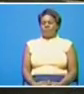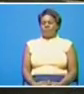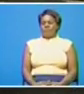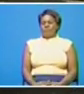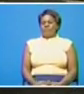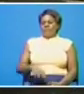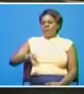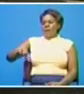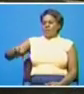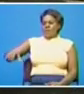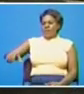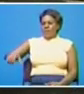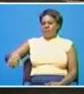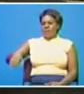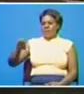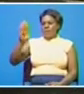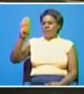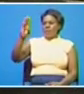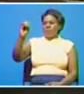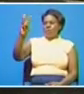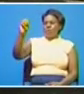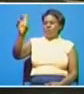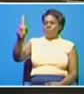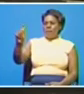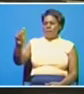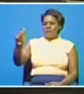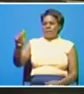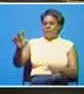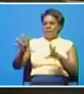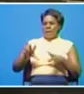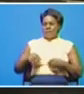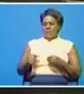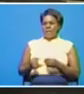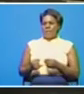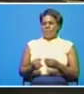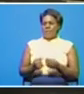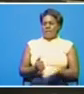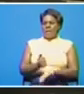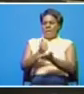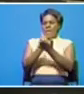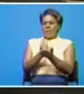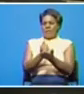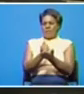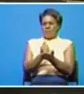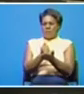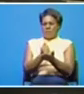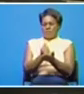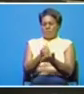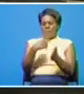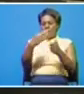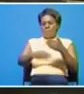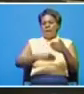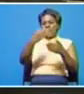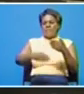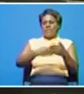na katika kaunti ama kutoka kaunti ya Bomet. Kaunti hiyo imepokea misaada ya vifaa vya matibabu vitakavyosambazwa katika